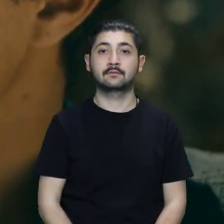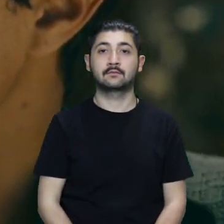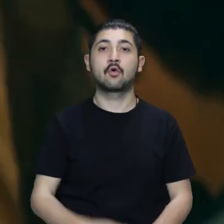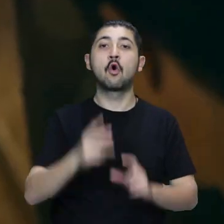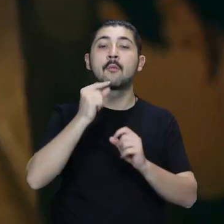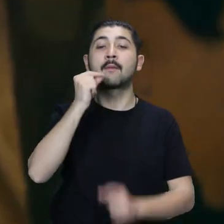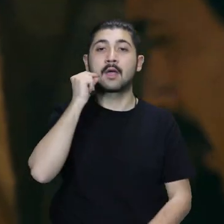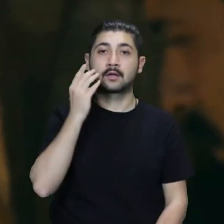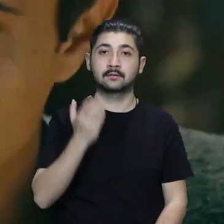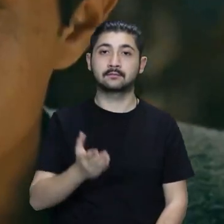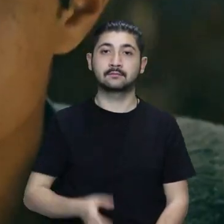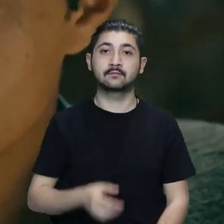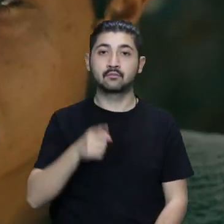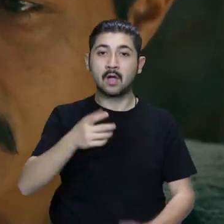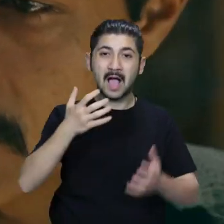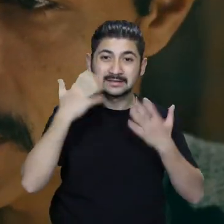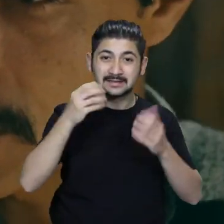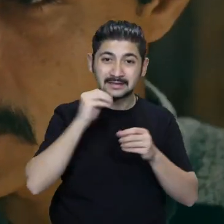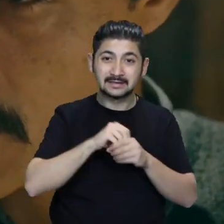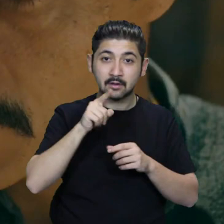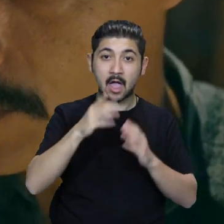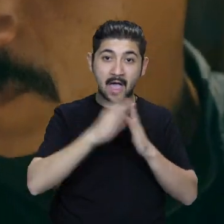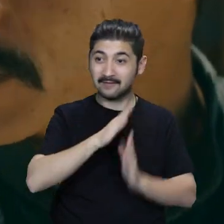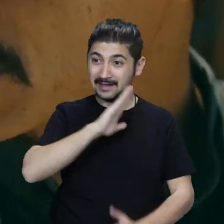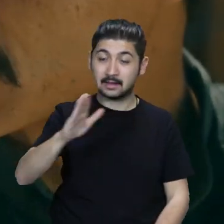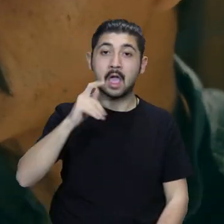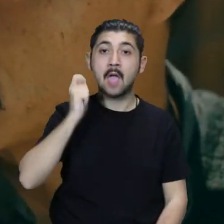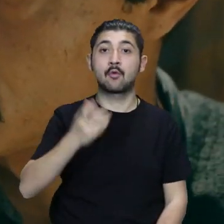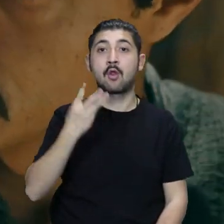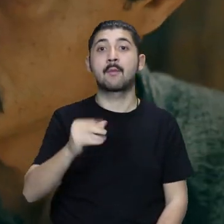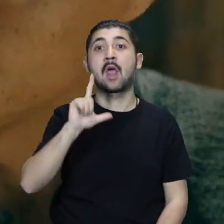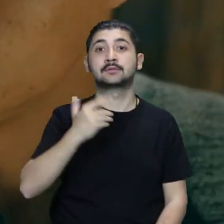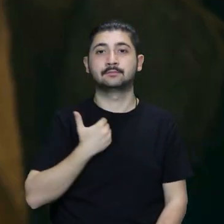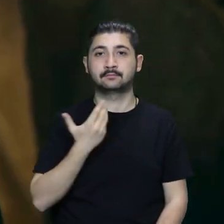Ömer Bey. Bu aslan parçasının eve gittiğinden emin olmamız gerek.